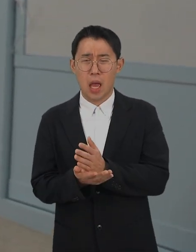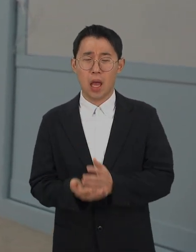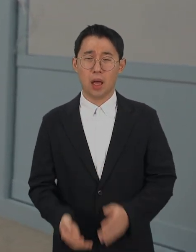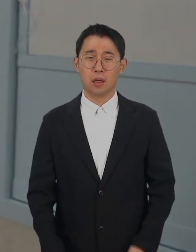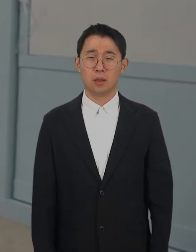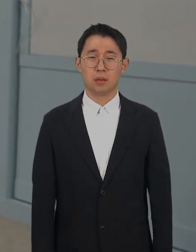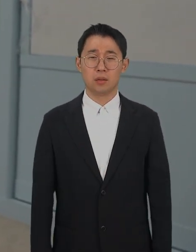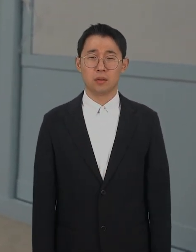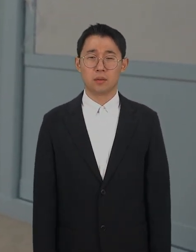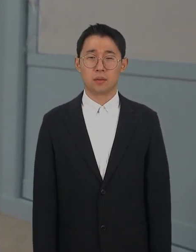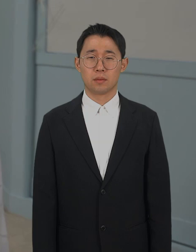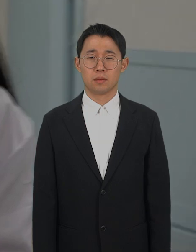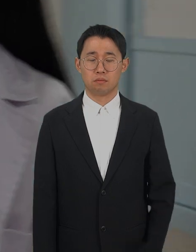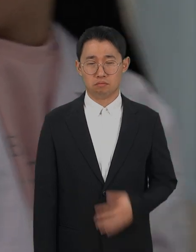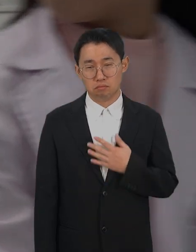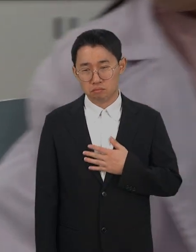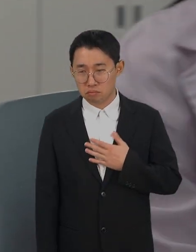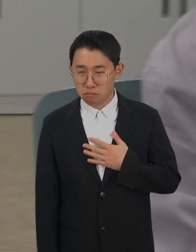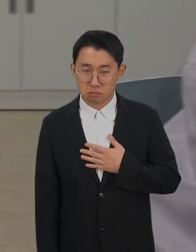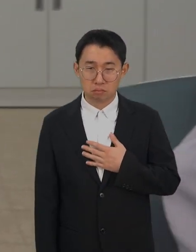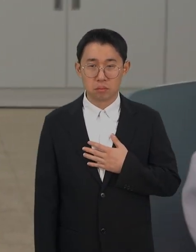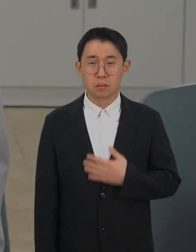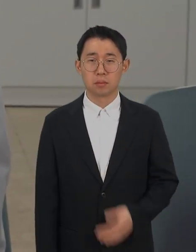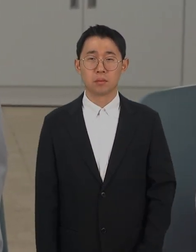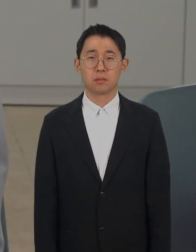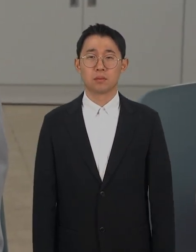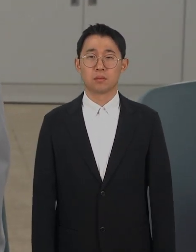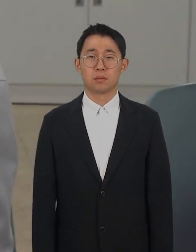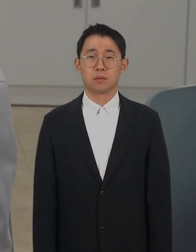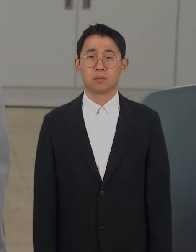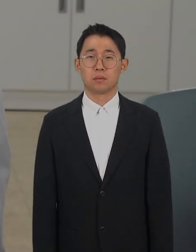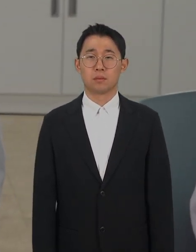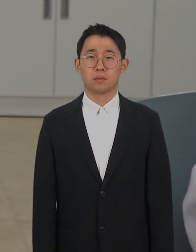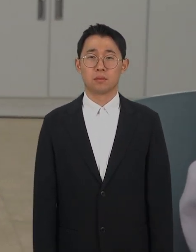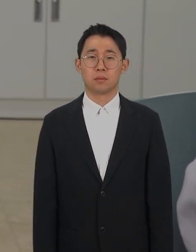가지 말라고 하셨잖아. 알았어.